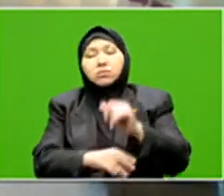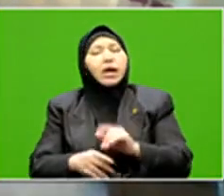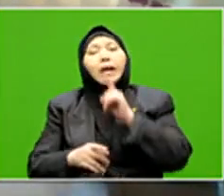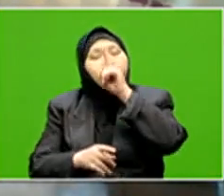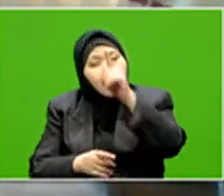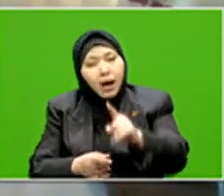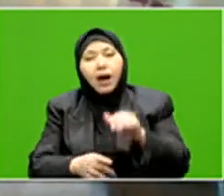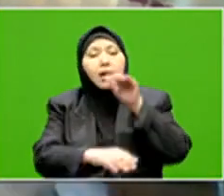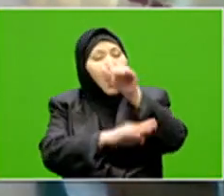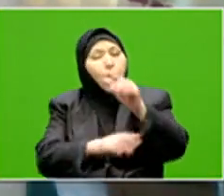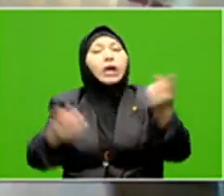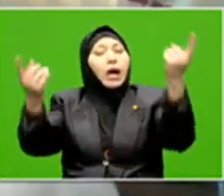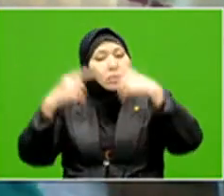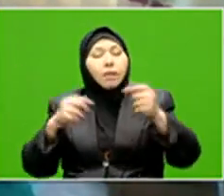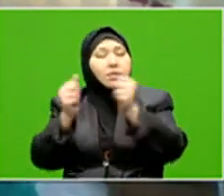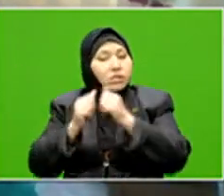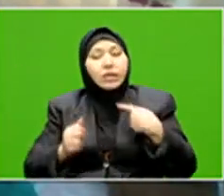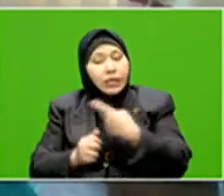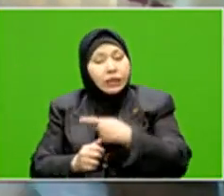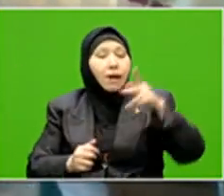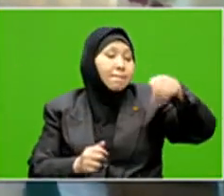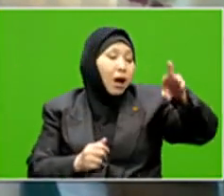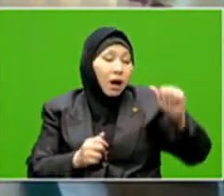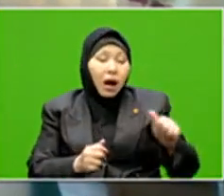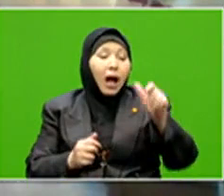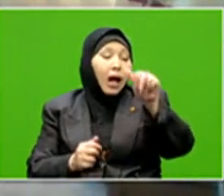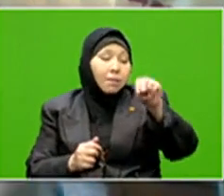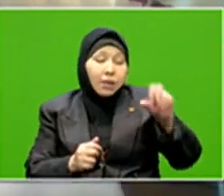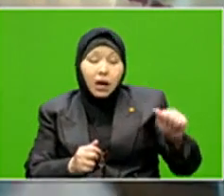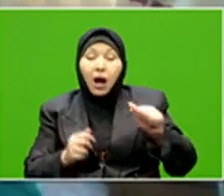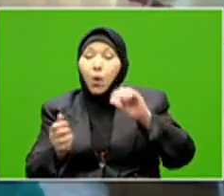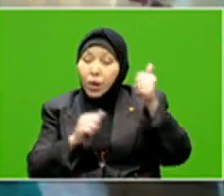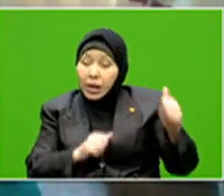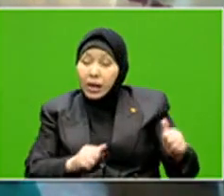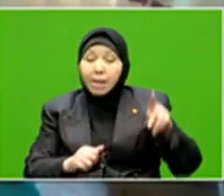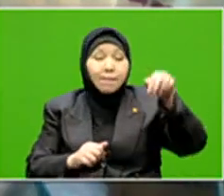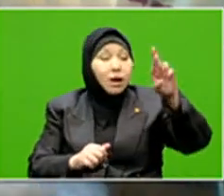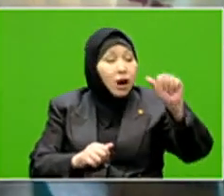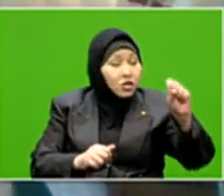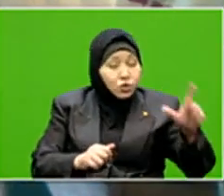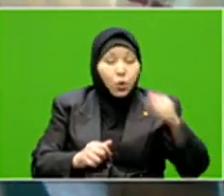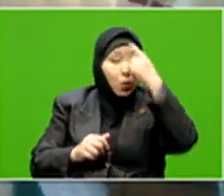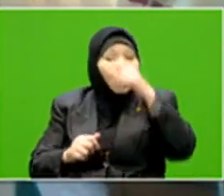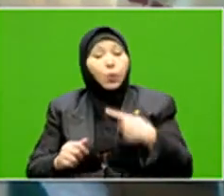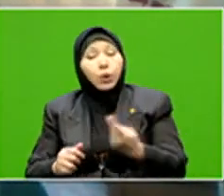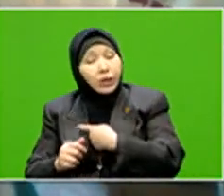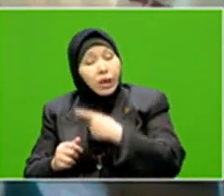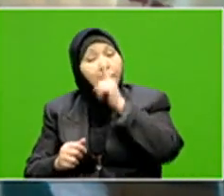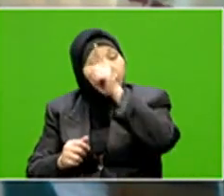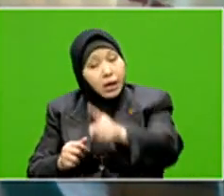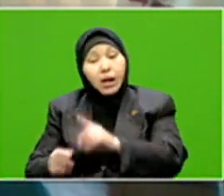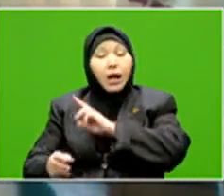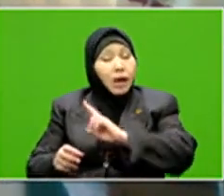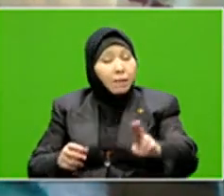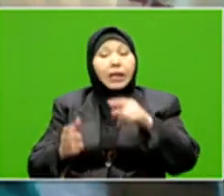itu datang bersama-sama dengan cerita para anbiya yang didatangkan oleh para rasul. Ceritanya ini bagi kita kebenaran agama yang kita anuti